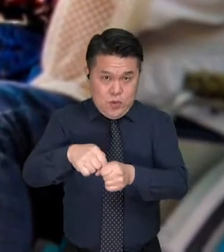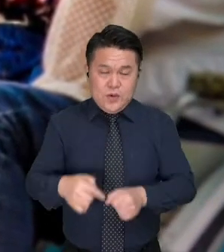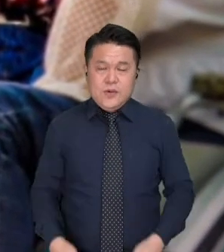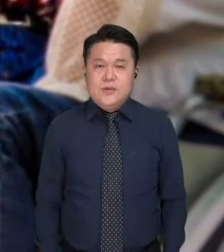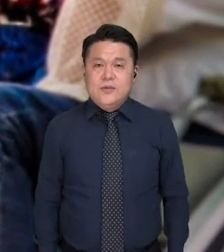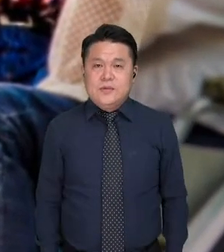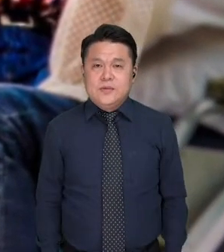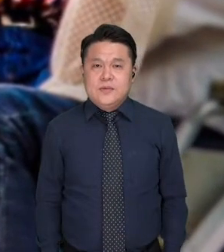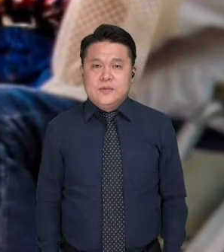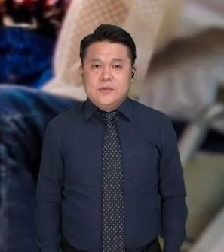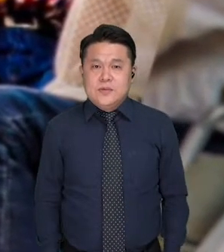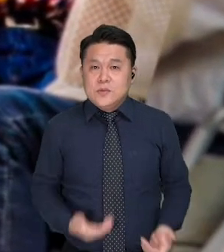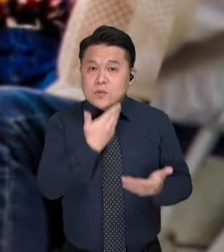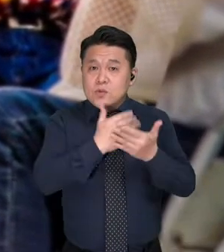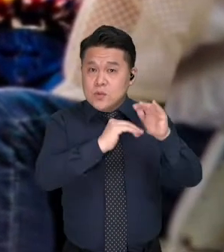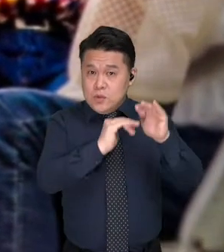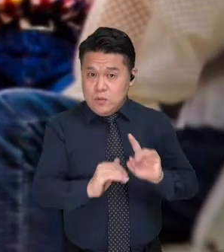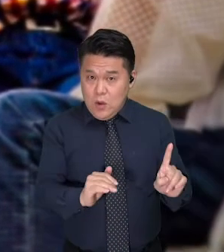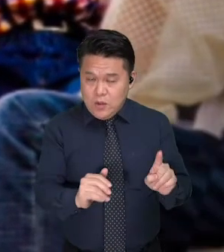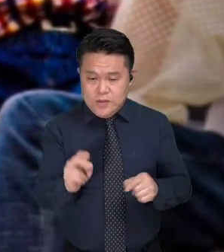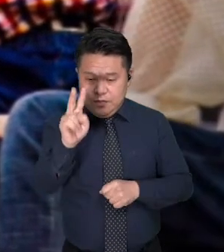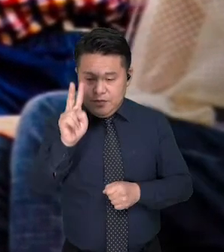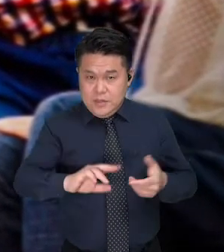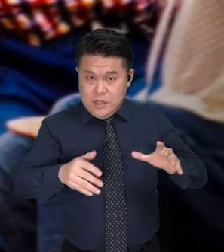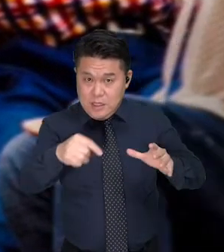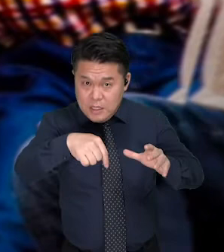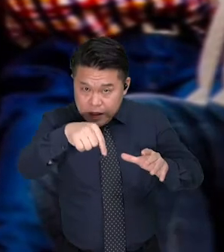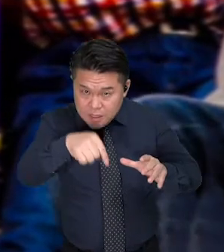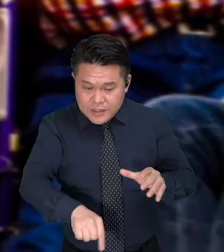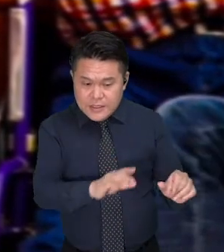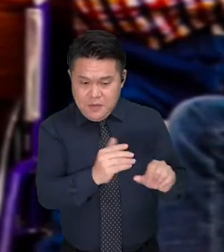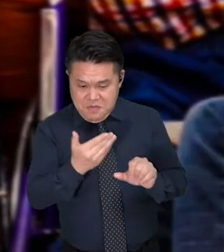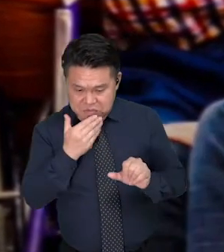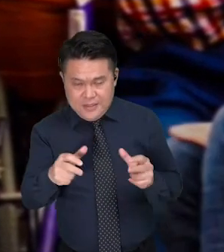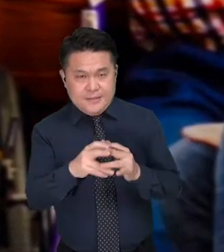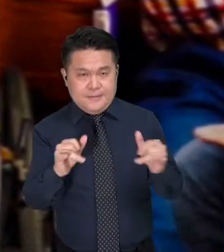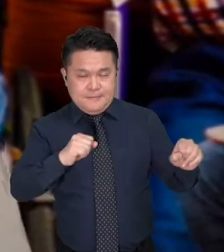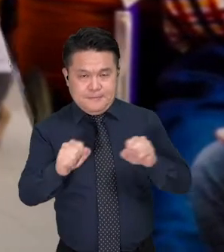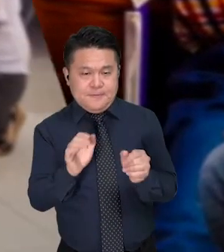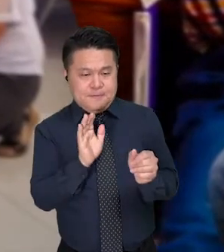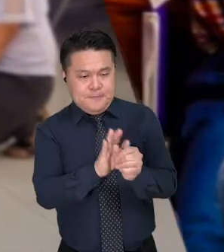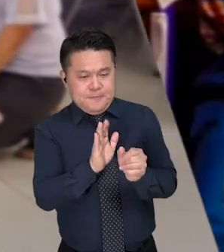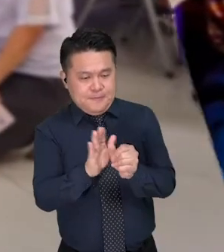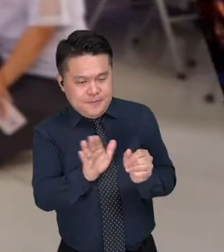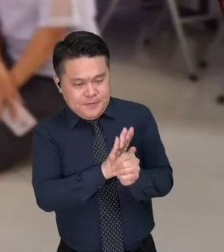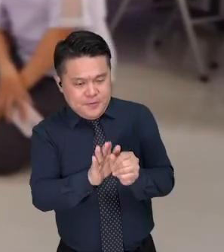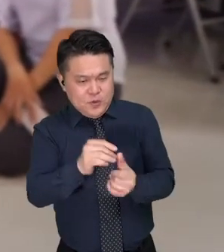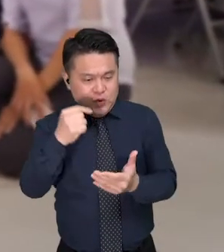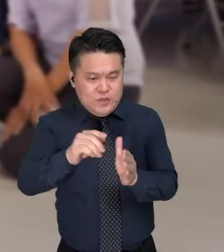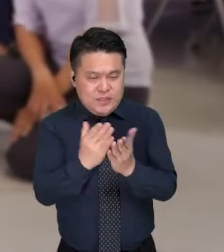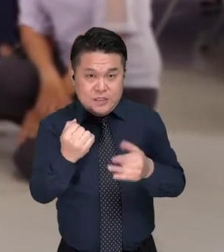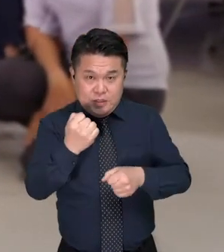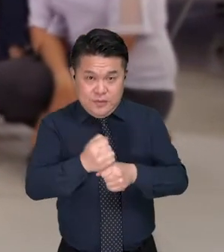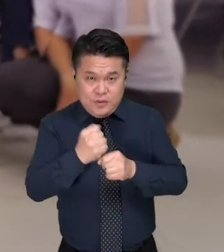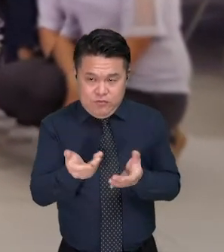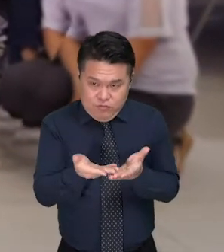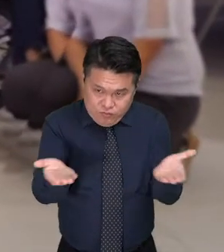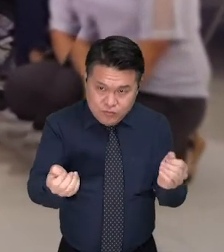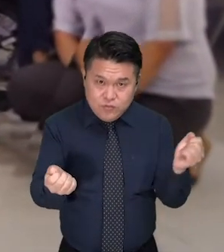진행하였습니다. 주요 내용은 베트남 지역에서 활용 가능한 장애인 활동 지원 서비스 교육교재 개발 및